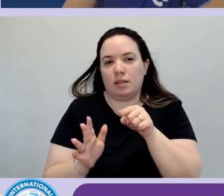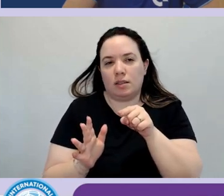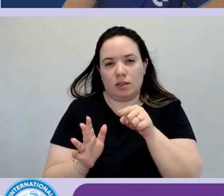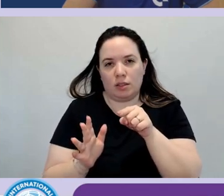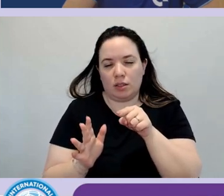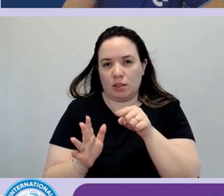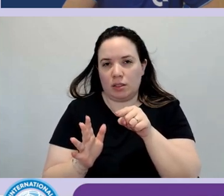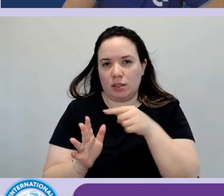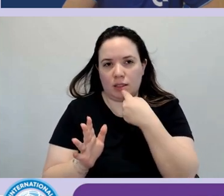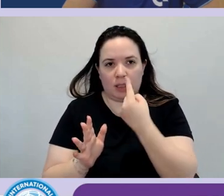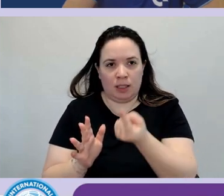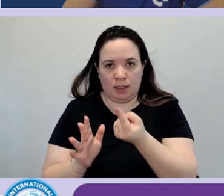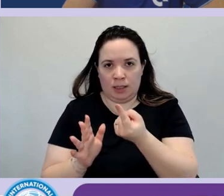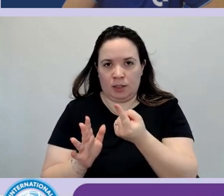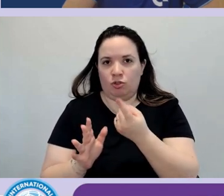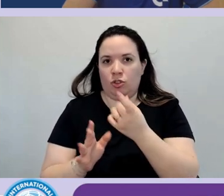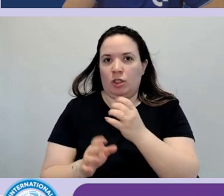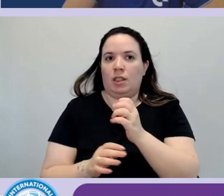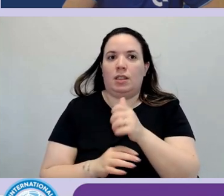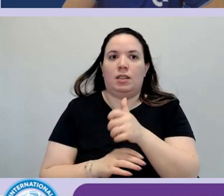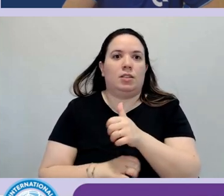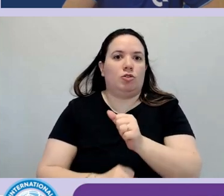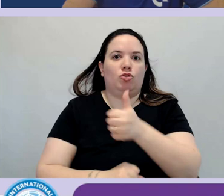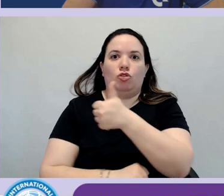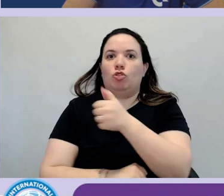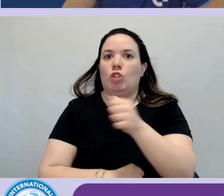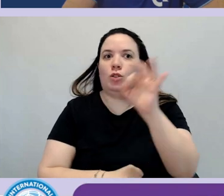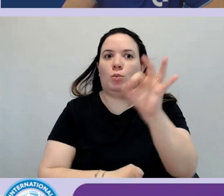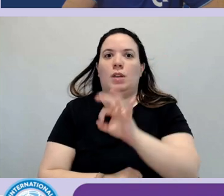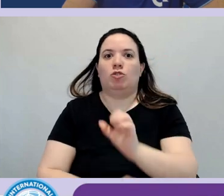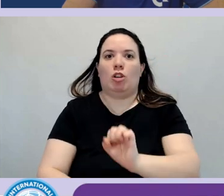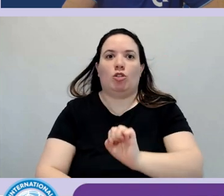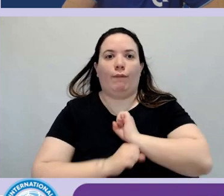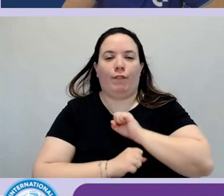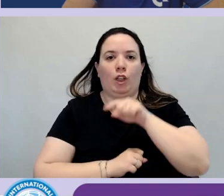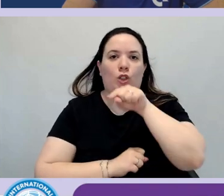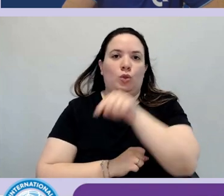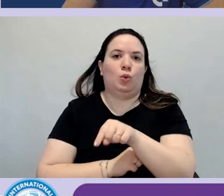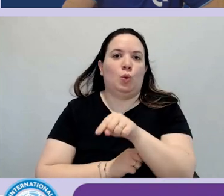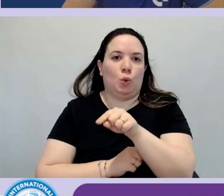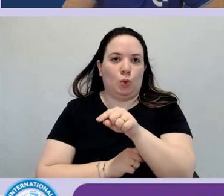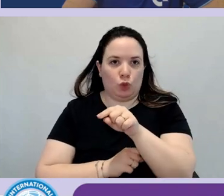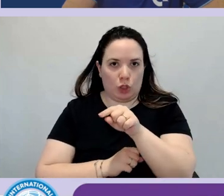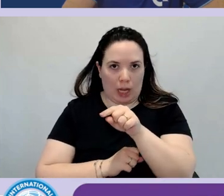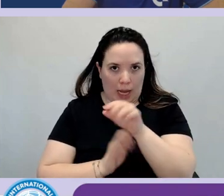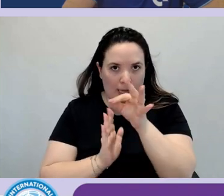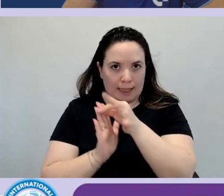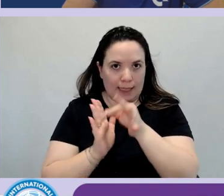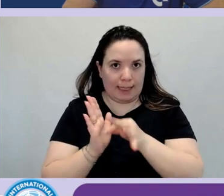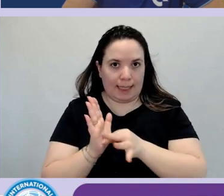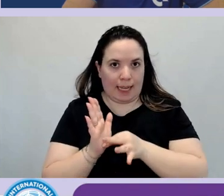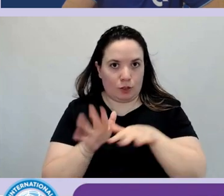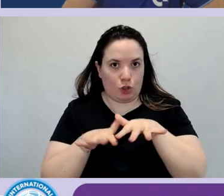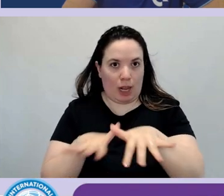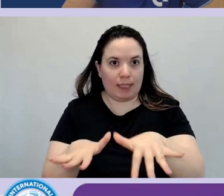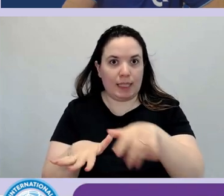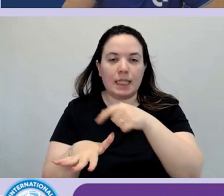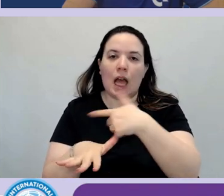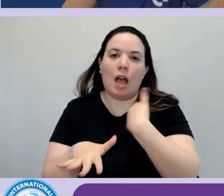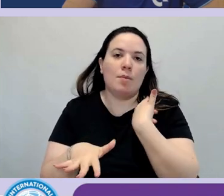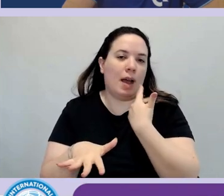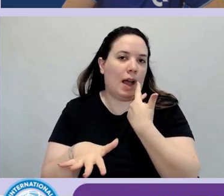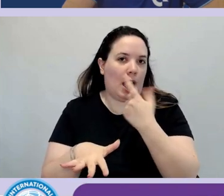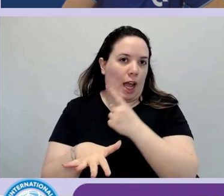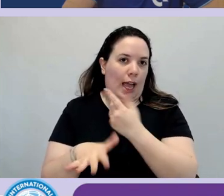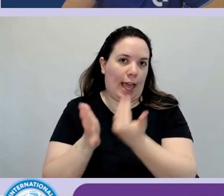non bisogna mai di e fare affidamento totalmente sul sul diciamo sui sistemi di